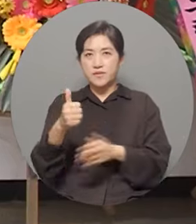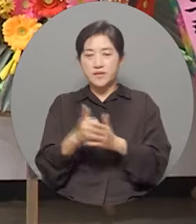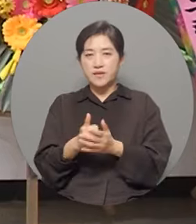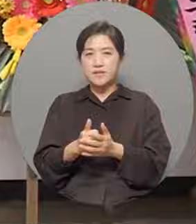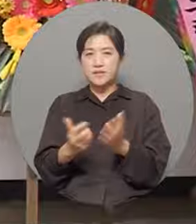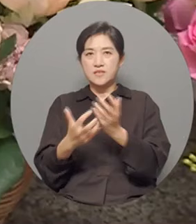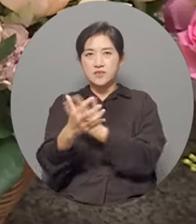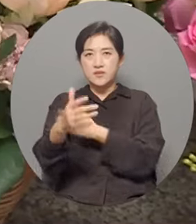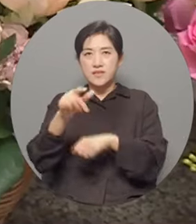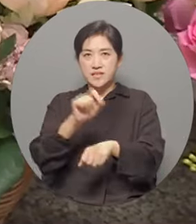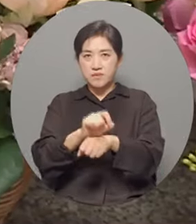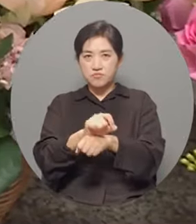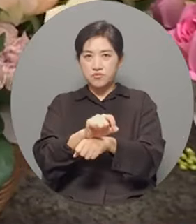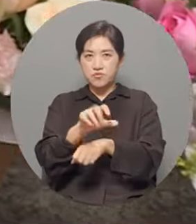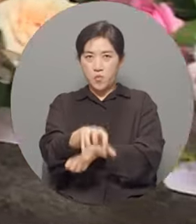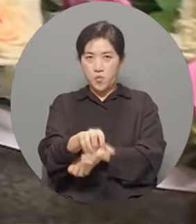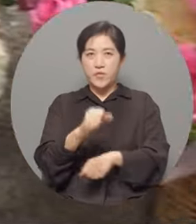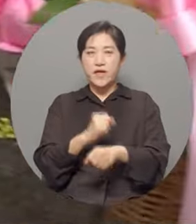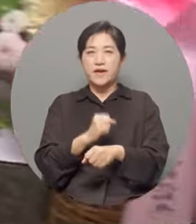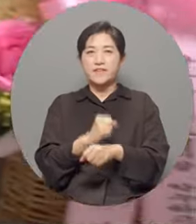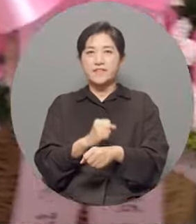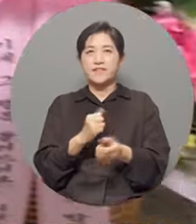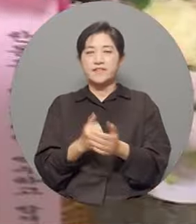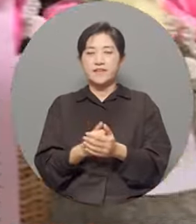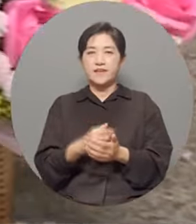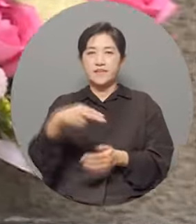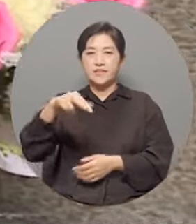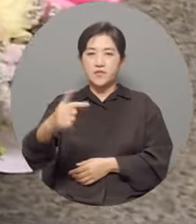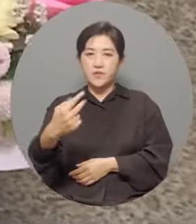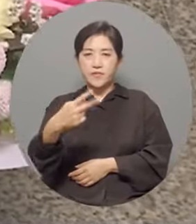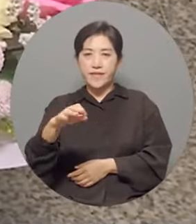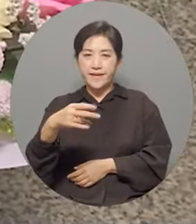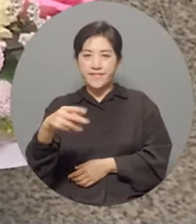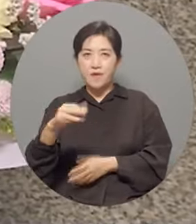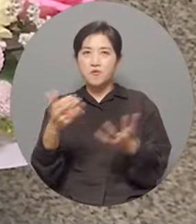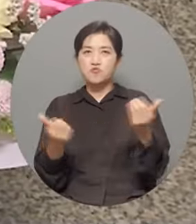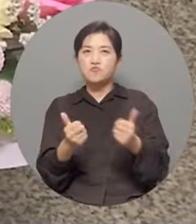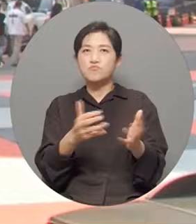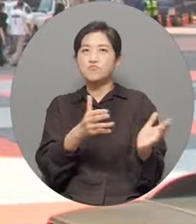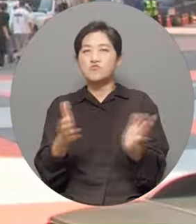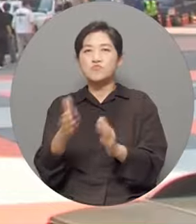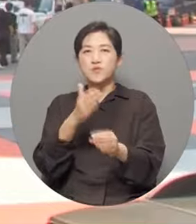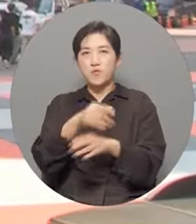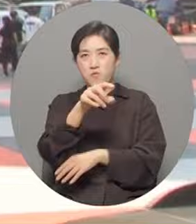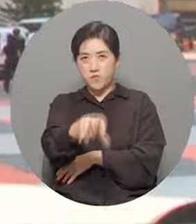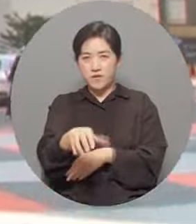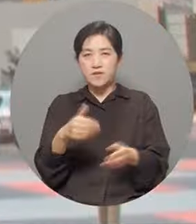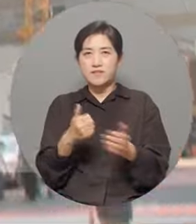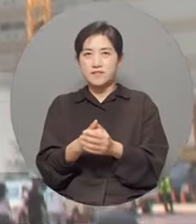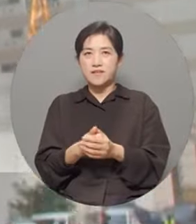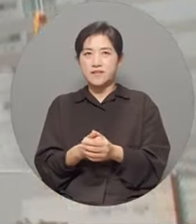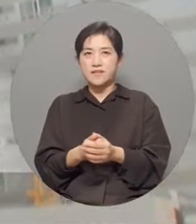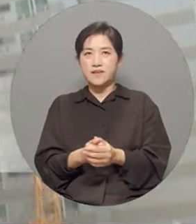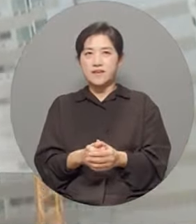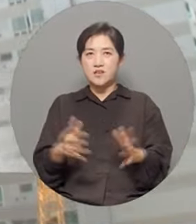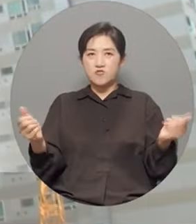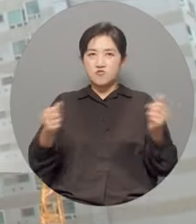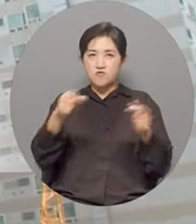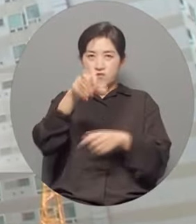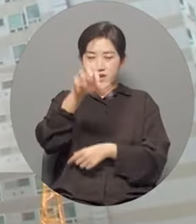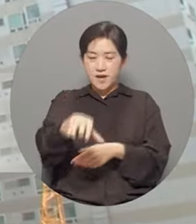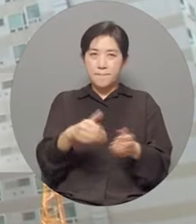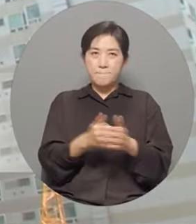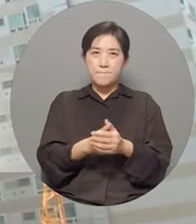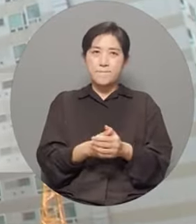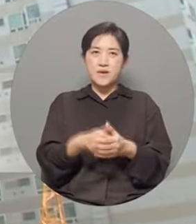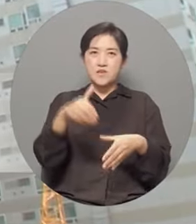캠프 사무실 앞에 화환과 꽃다발들이 줄지어 놓여 있습니다 이른바 선거 명당으로 꼽히는 국회앞 건물에 캠프 사무실을